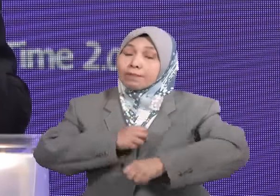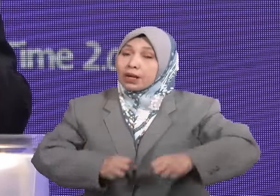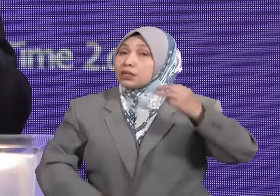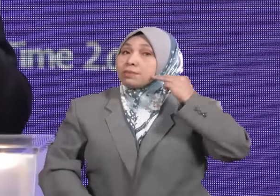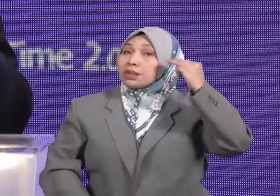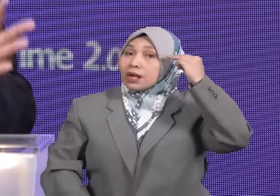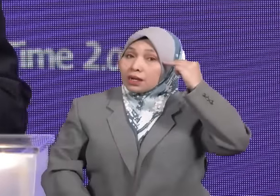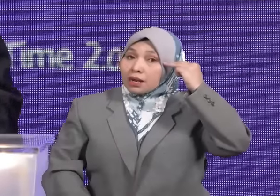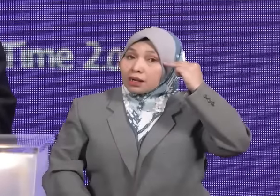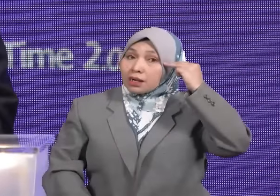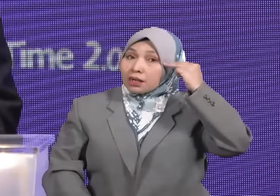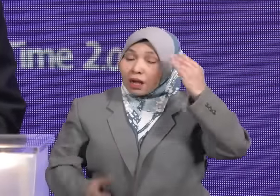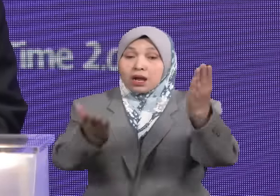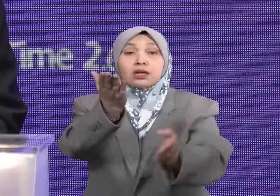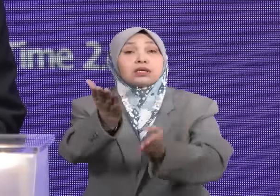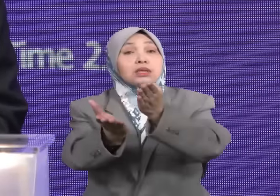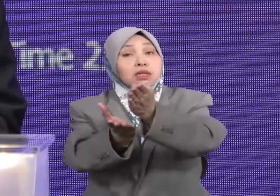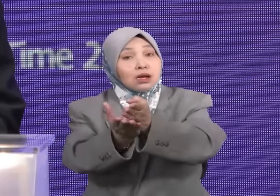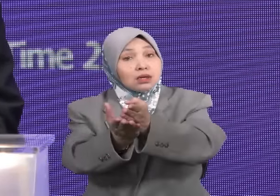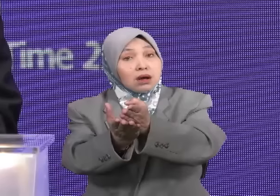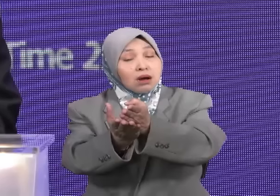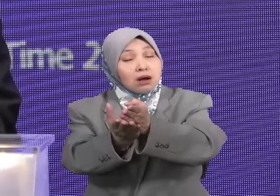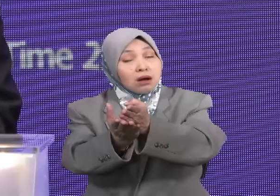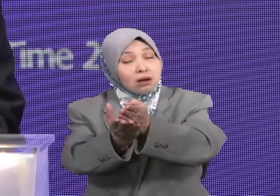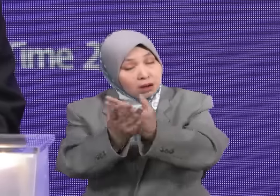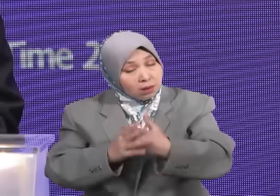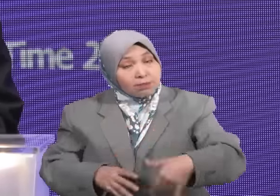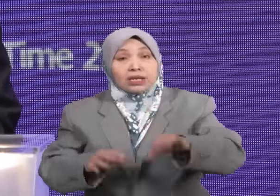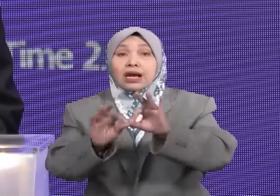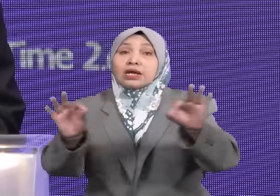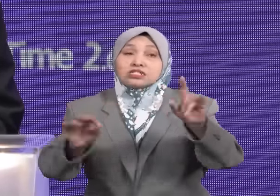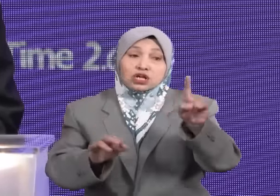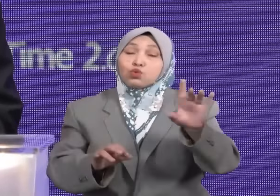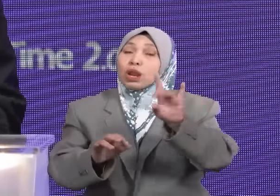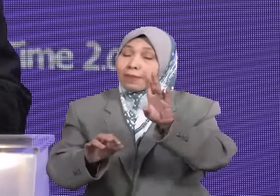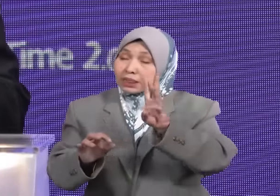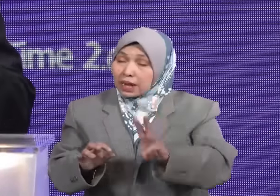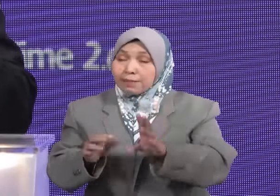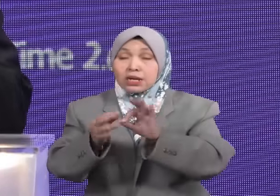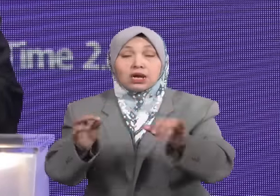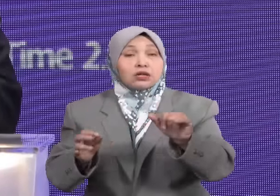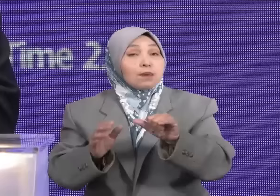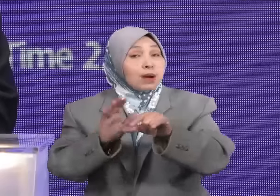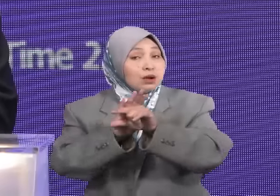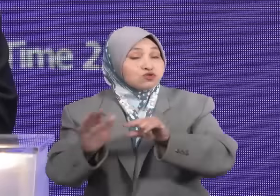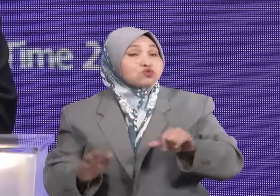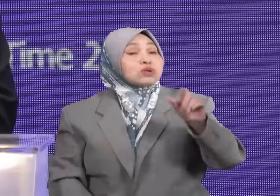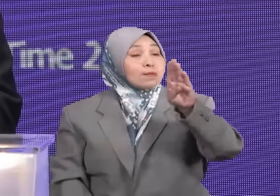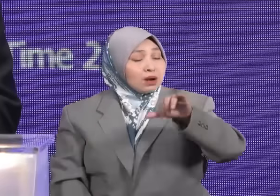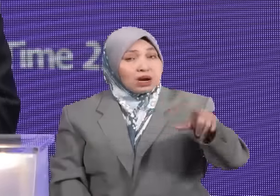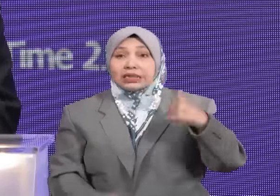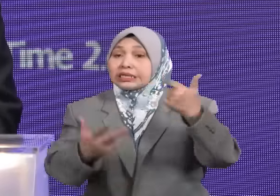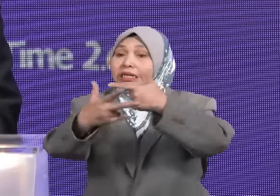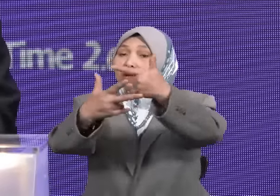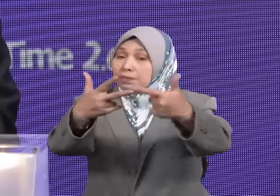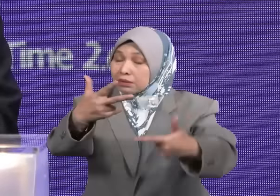kematangan hidayah, istilahnya rushd, yarshudun pada ayat 186 surah Al-Baqarah. Kalau tiga perkara ini kita cari,